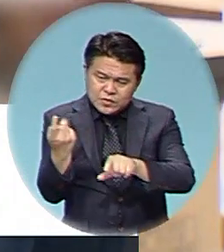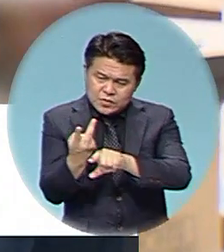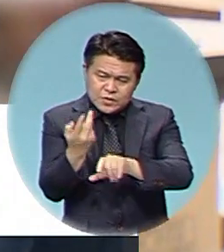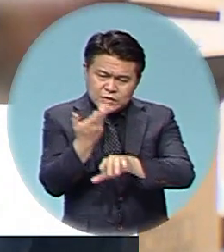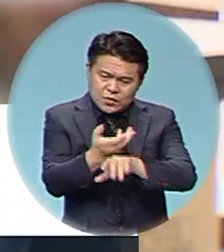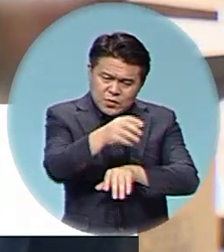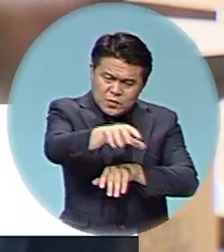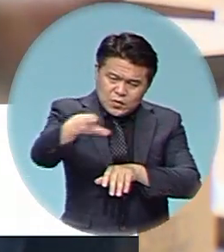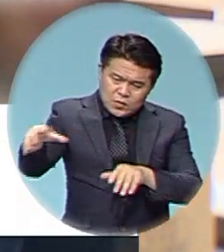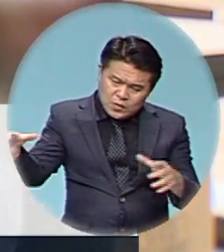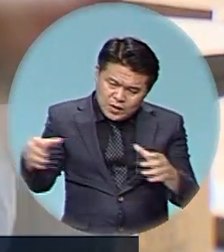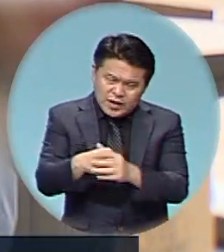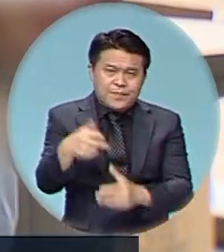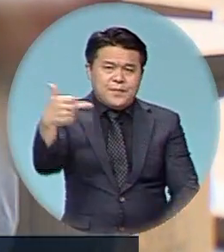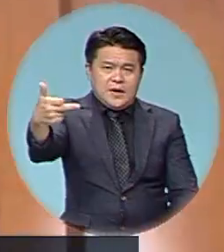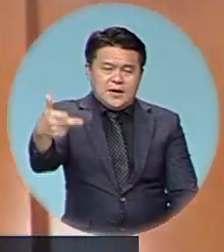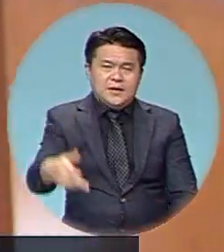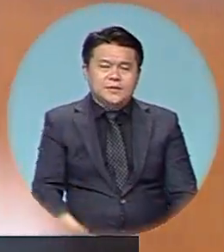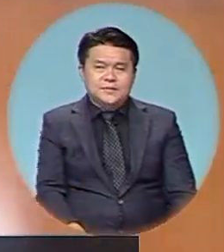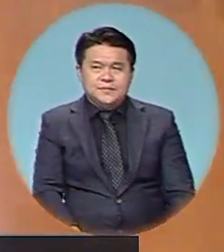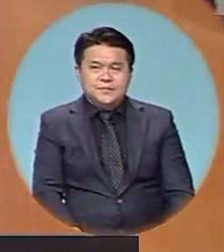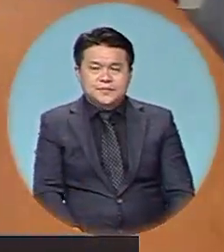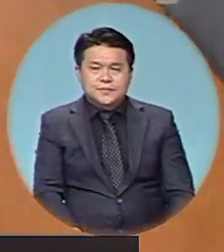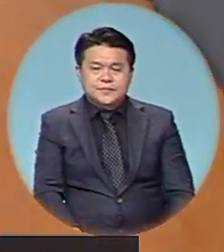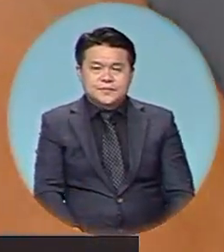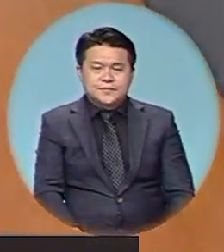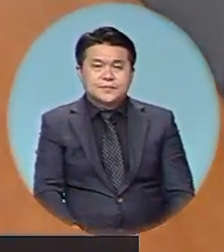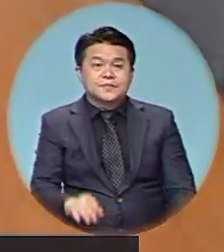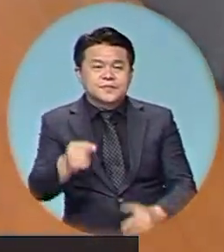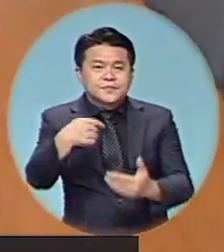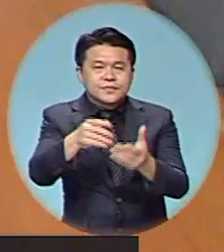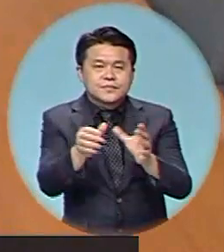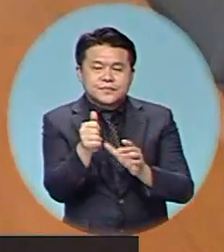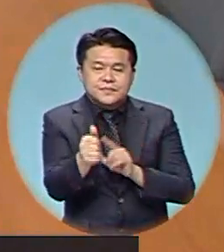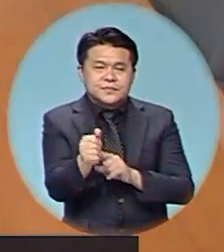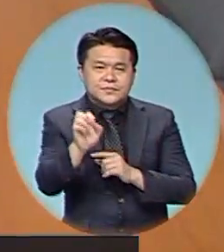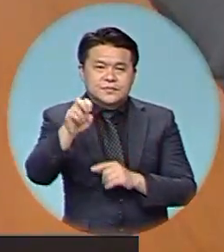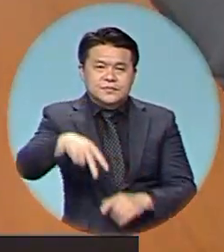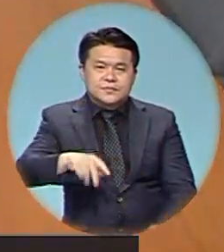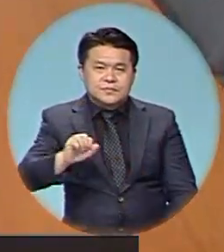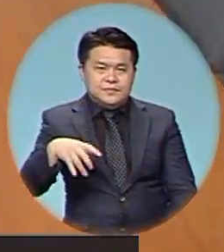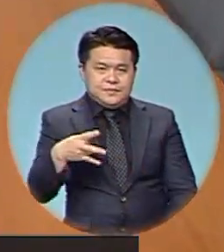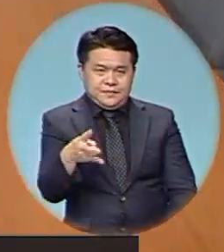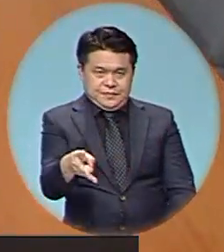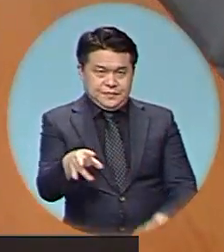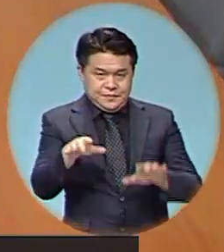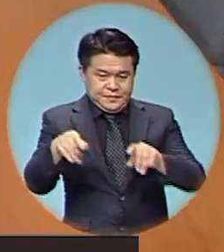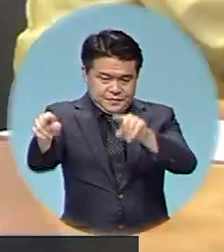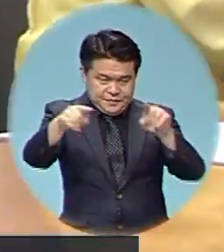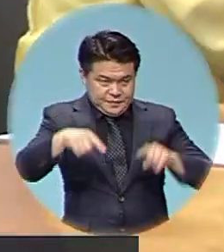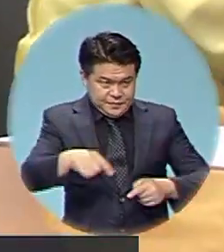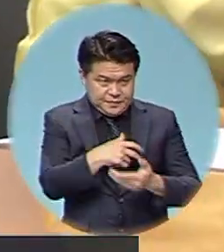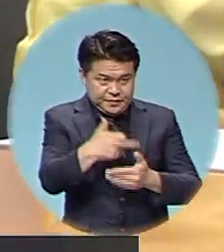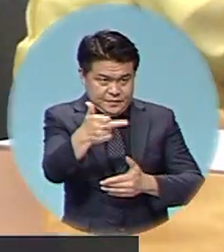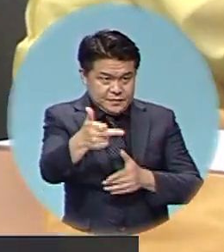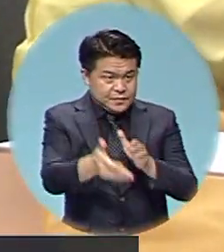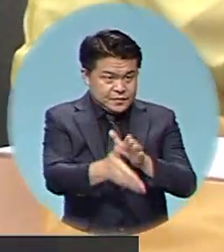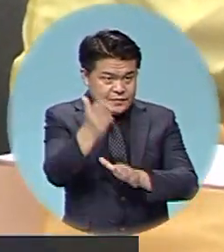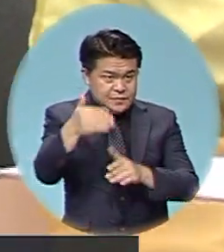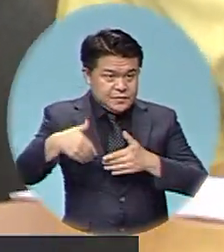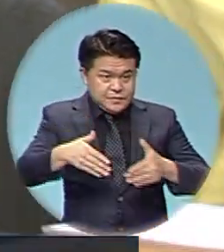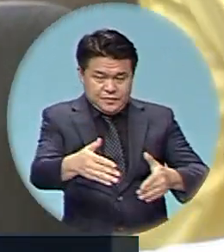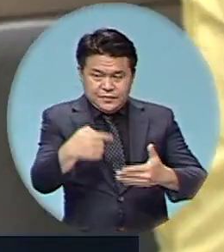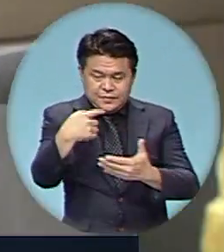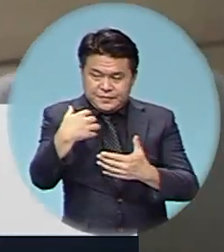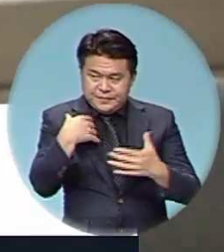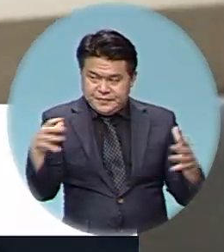시도에서 17명이 발생했습니다. 이에 따라 이은혜 부총리 겸 교육부 장관은 오늘 열린 전국 17개 시도 교육감들과의